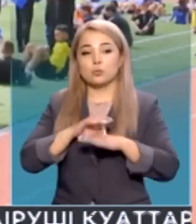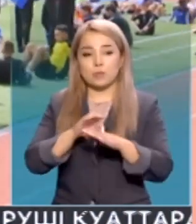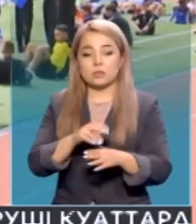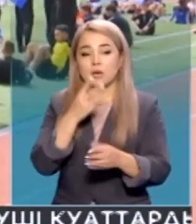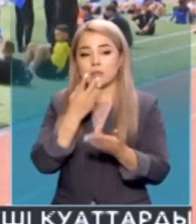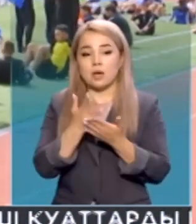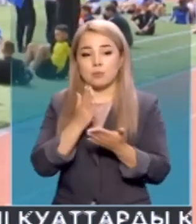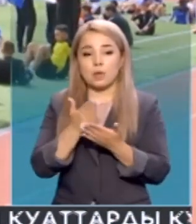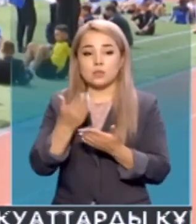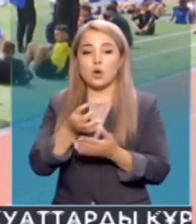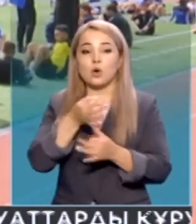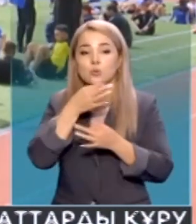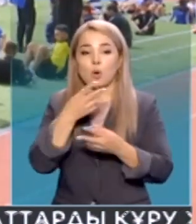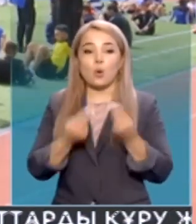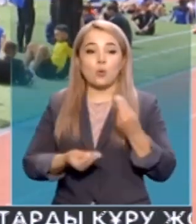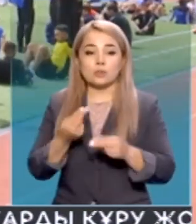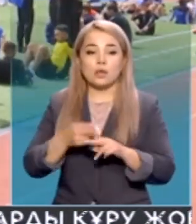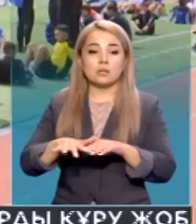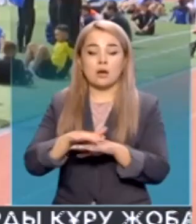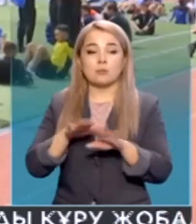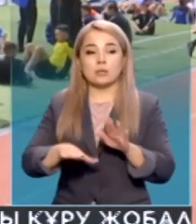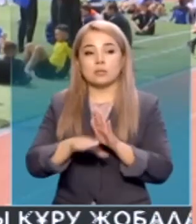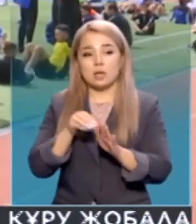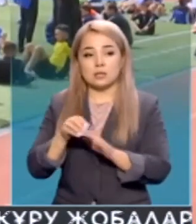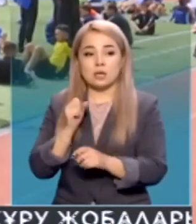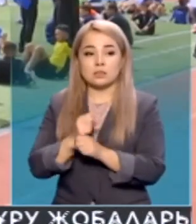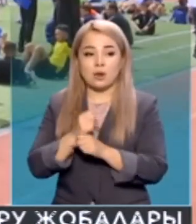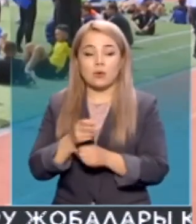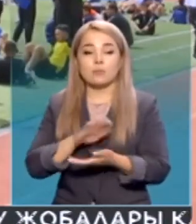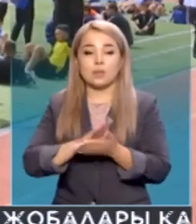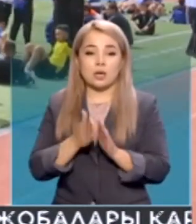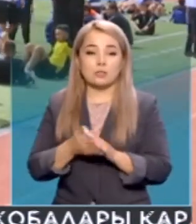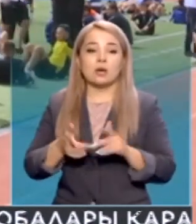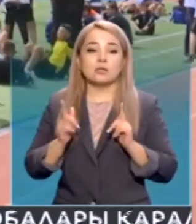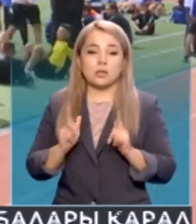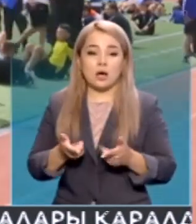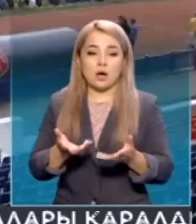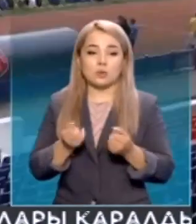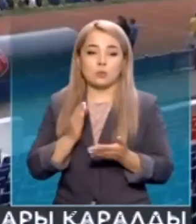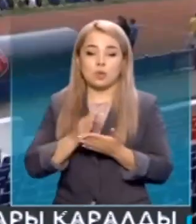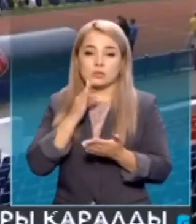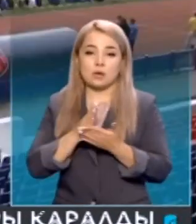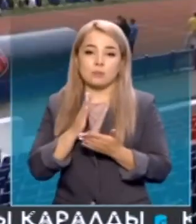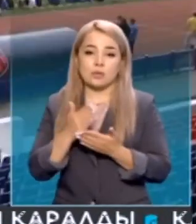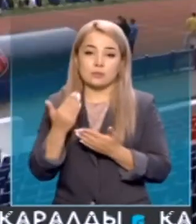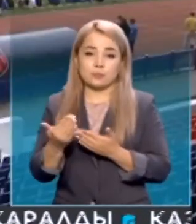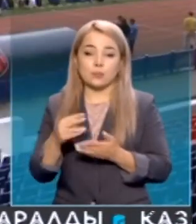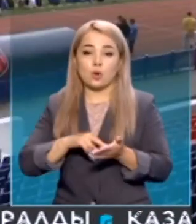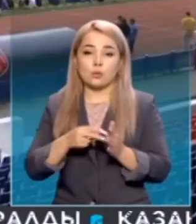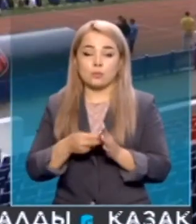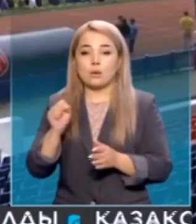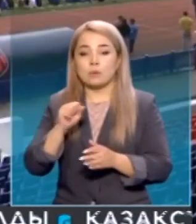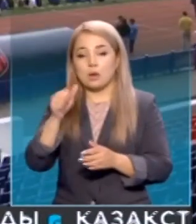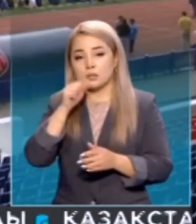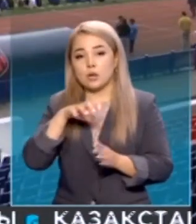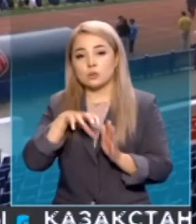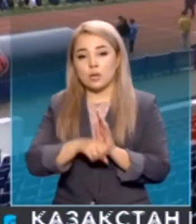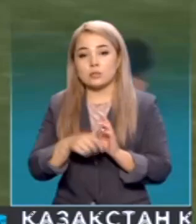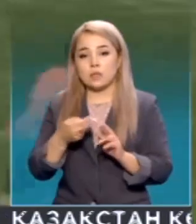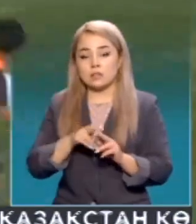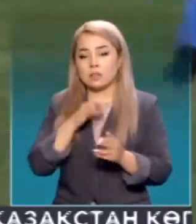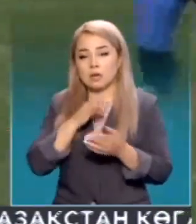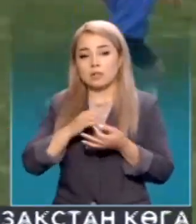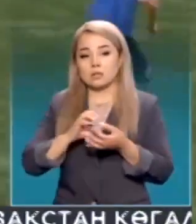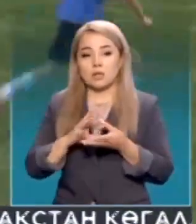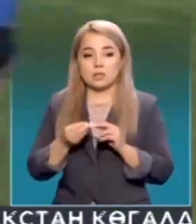келіп көреді. Өздеріне ұнаған ойыншыларды келісім шартқа алатын болады. Жоба тамыздың соңында қорытындыланады.